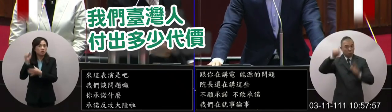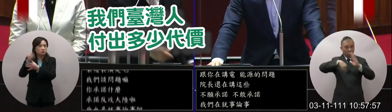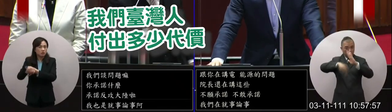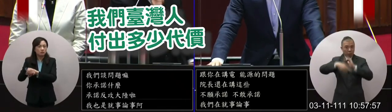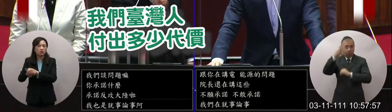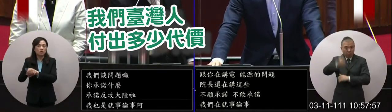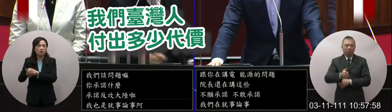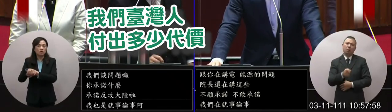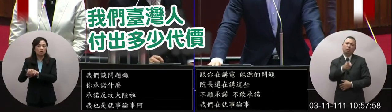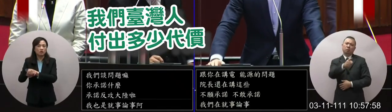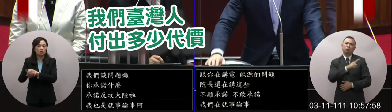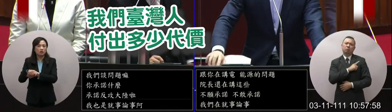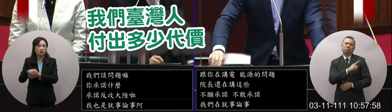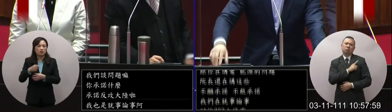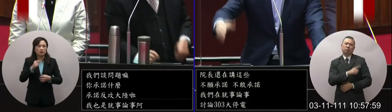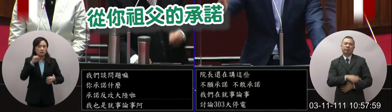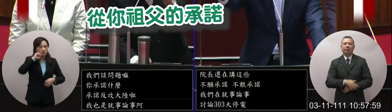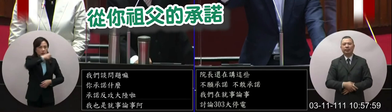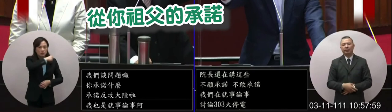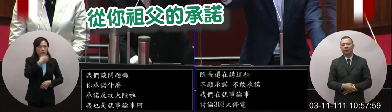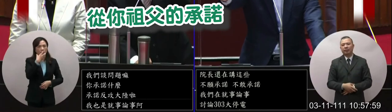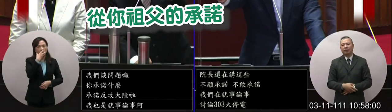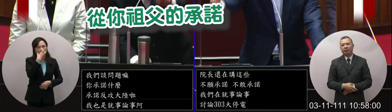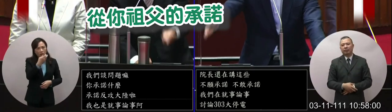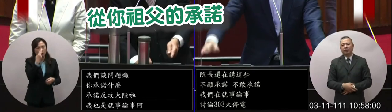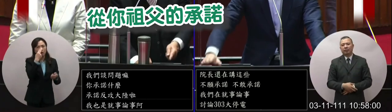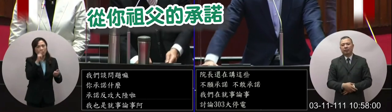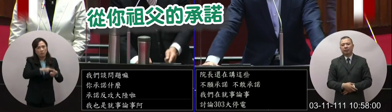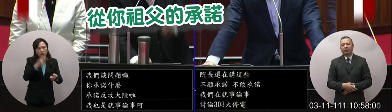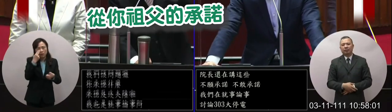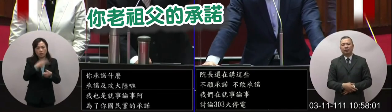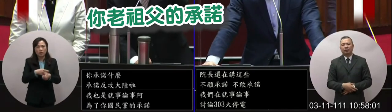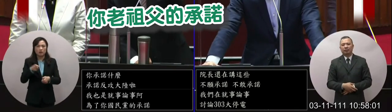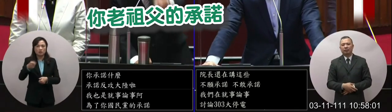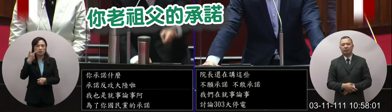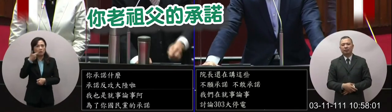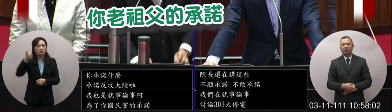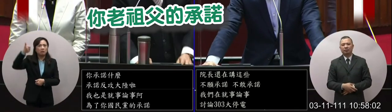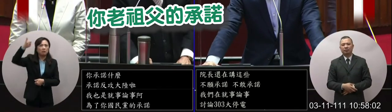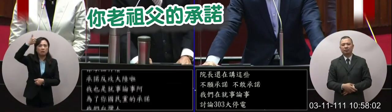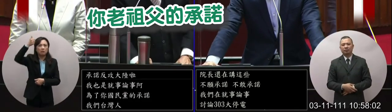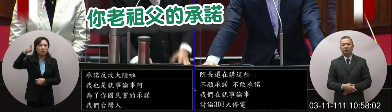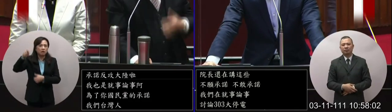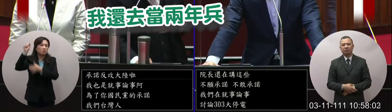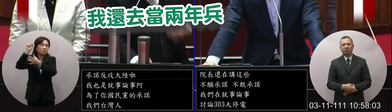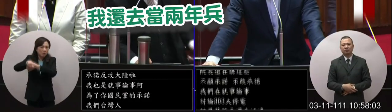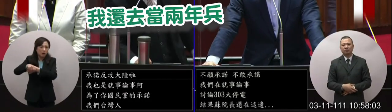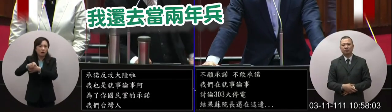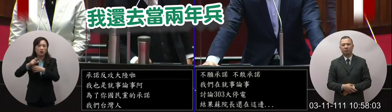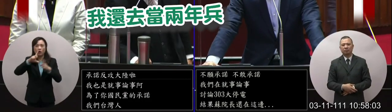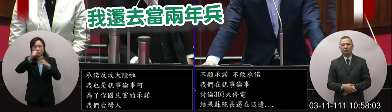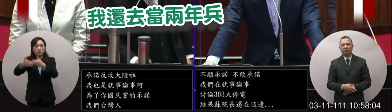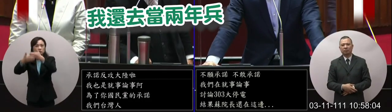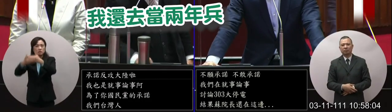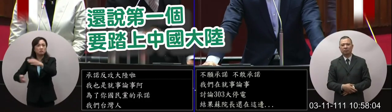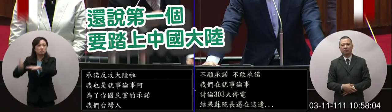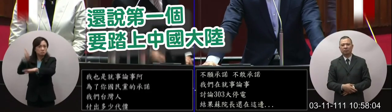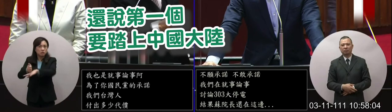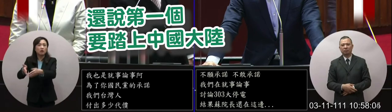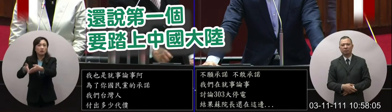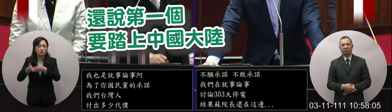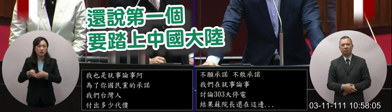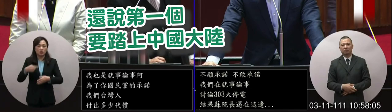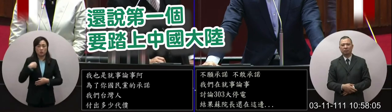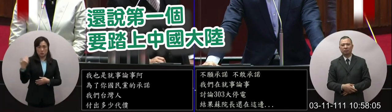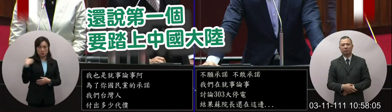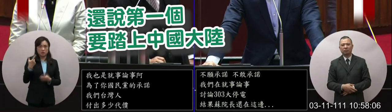湾 这边 付出多少代价？从你祖父的承诺，你老祖父的承诺，我还去当两年兵，还说